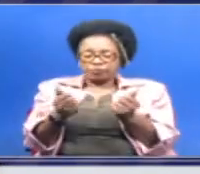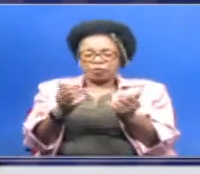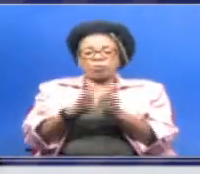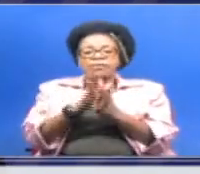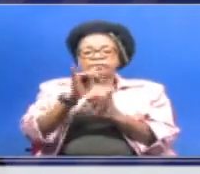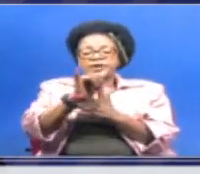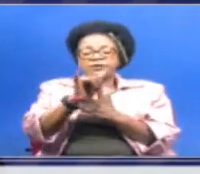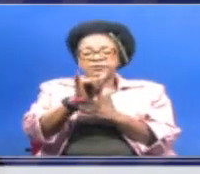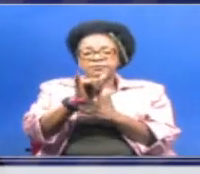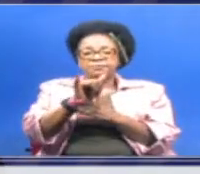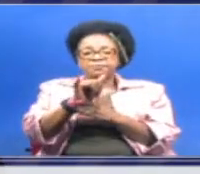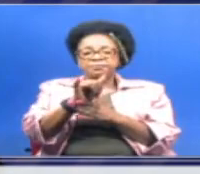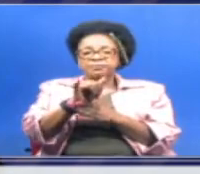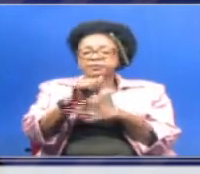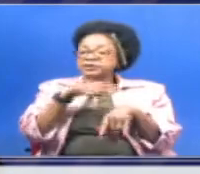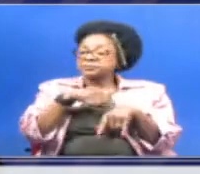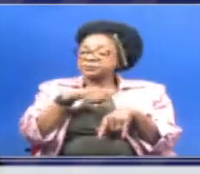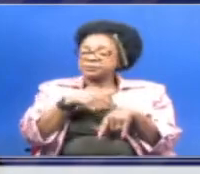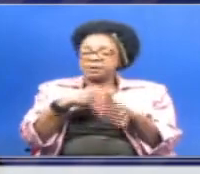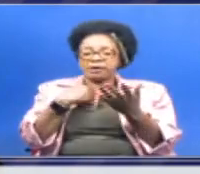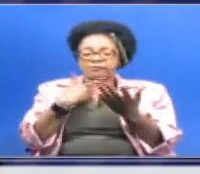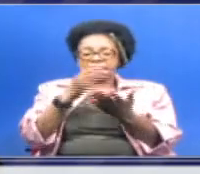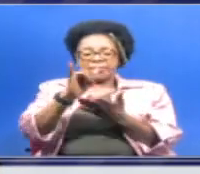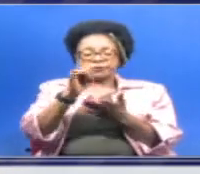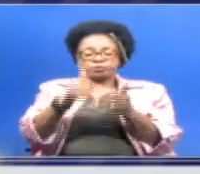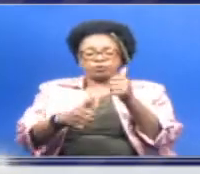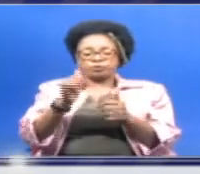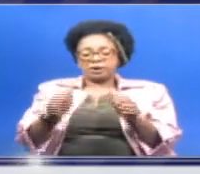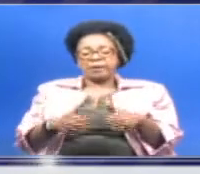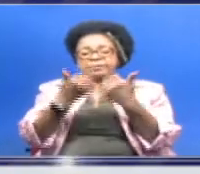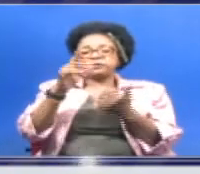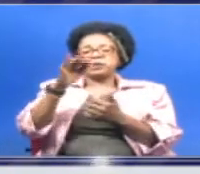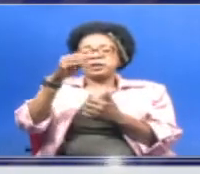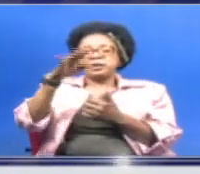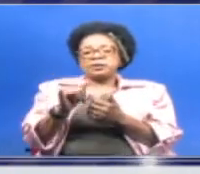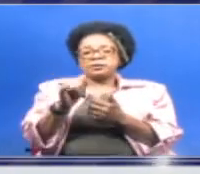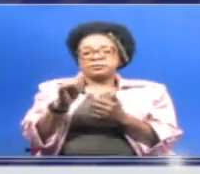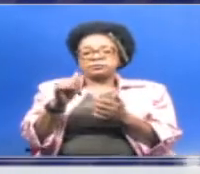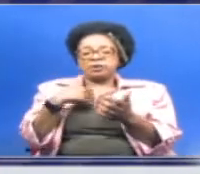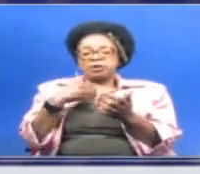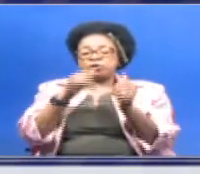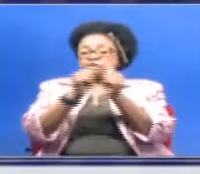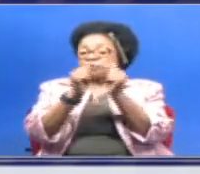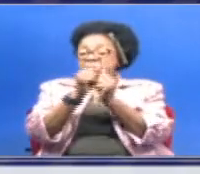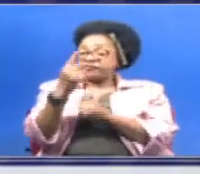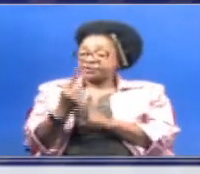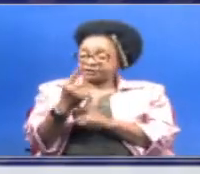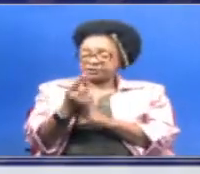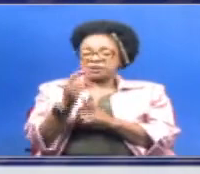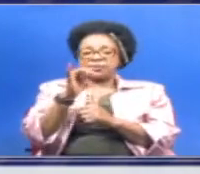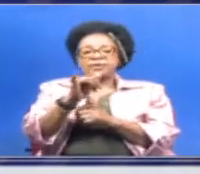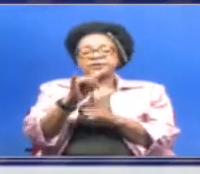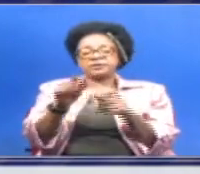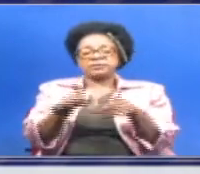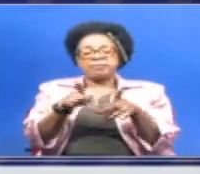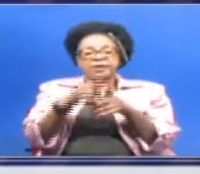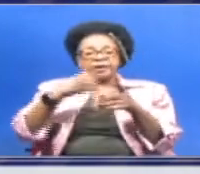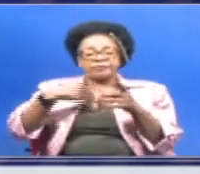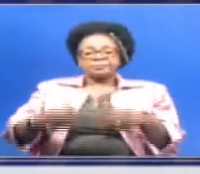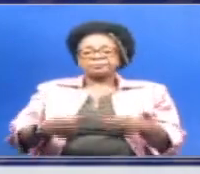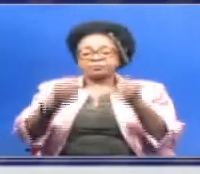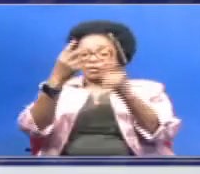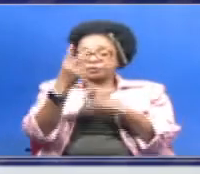huu ya mashindano ya dunia ya barabarani ambayo yatafanyika huko Riga Latvia Oktoba mosi. Kipyegon angali anashikilia rekodi mbele